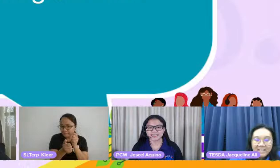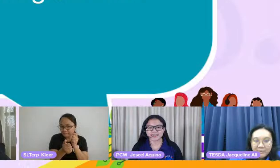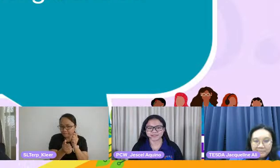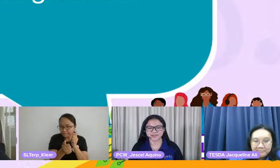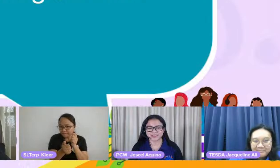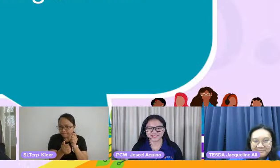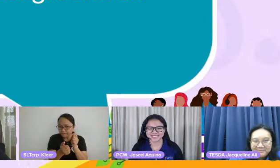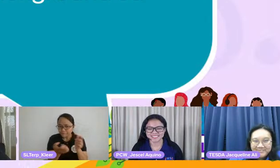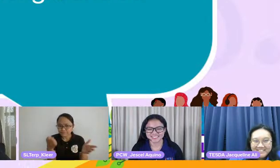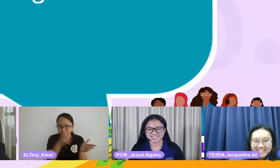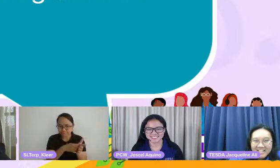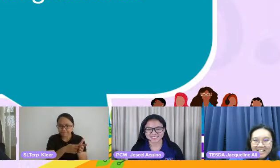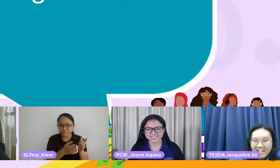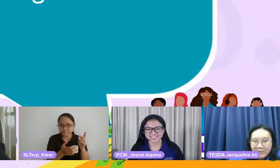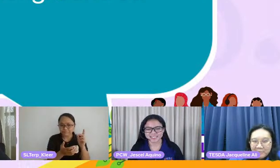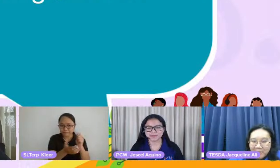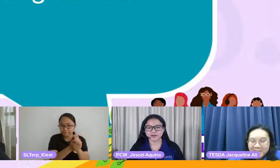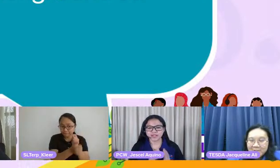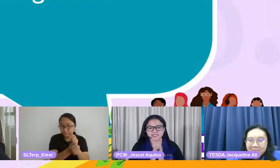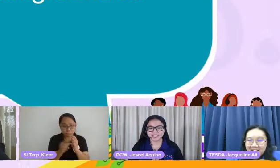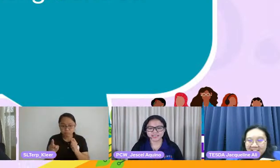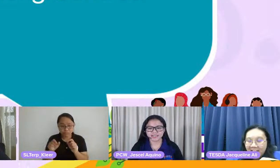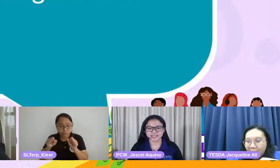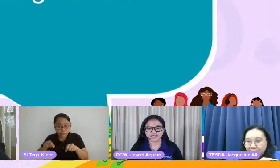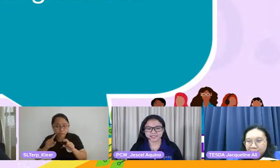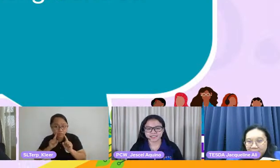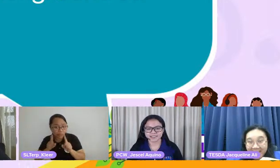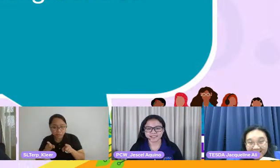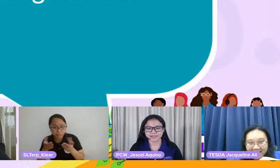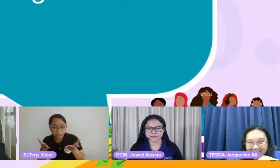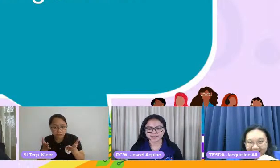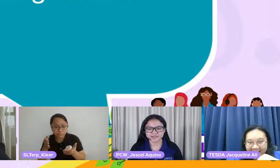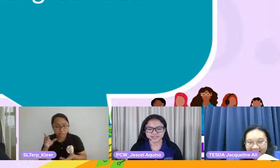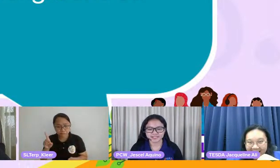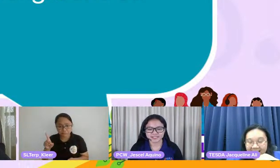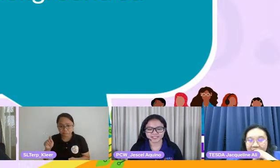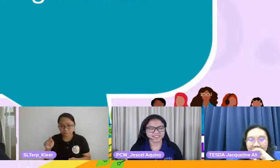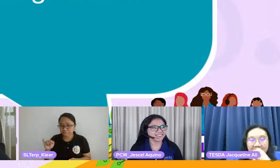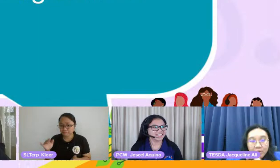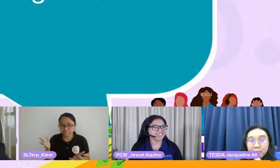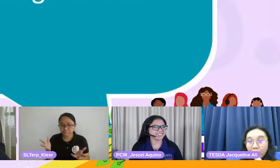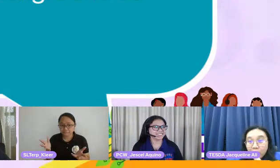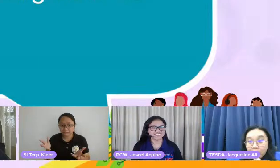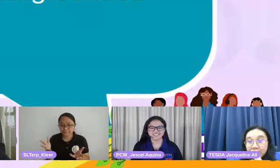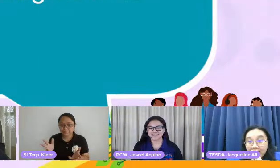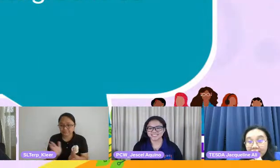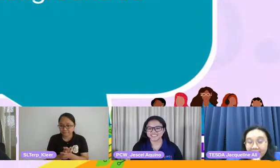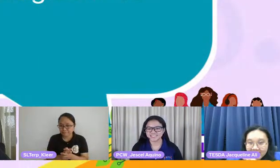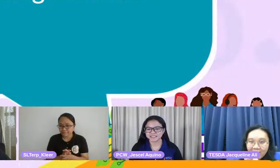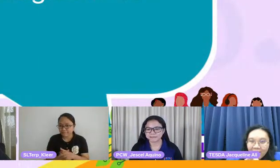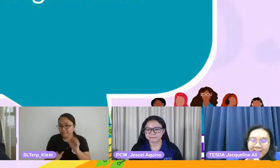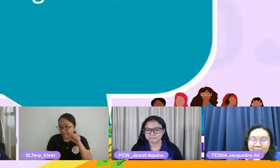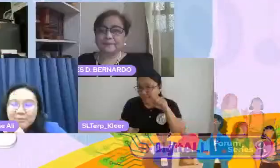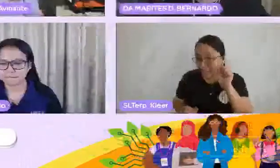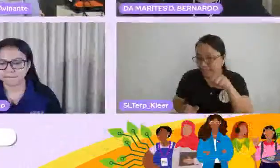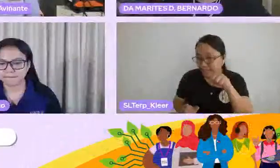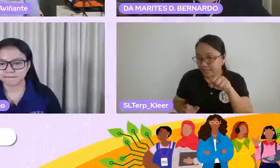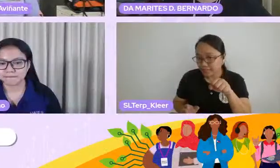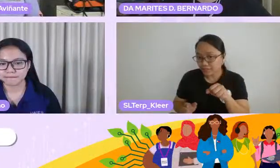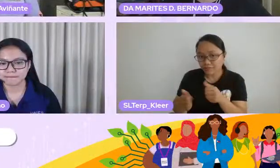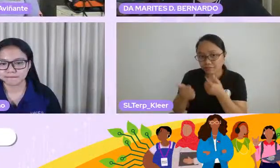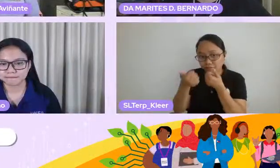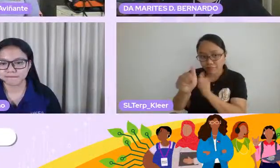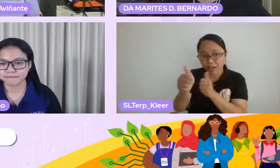ng DTI po. Hello po. Sige po. So magandang hapon po ulit. So ang sagot po kung sa TESDA online program